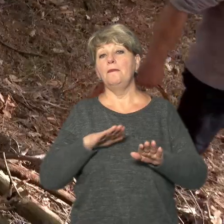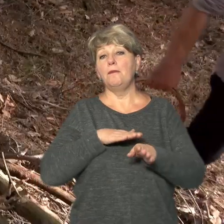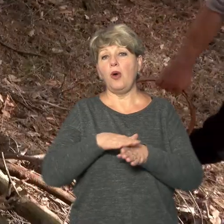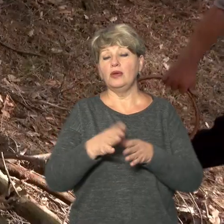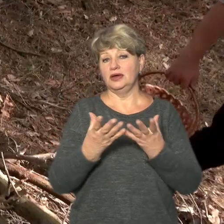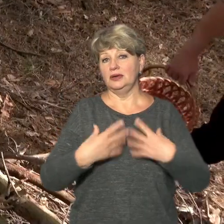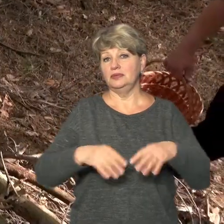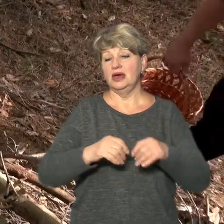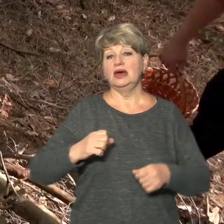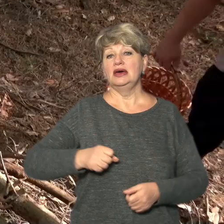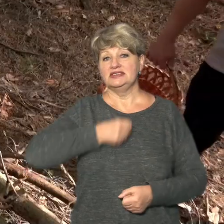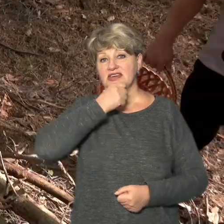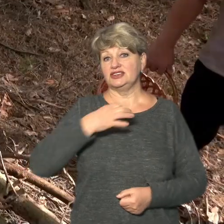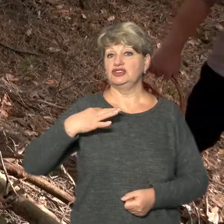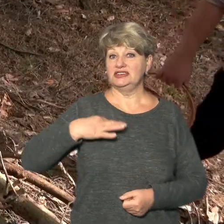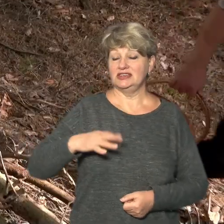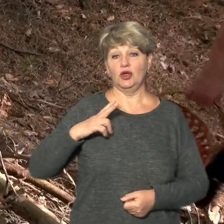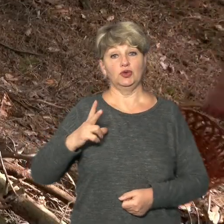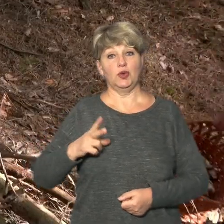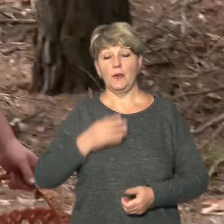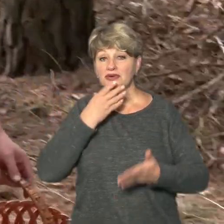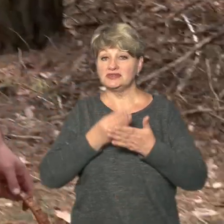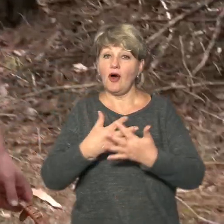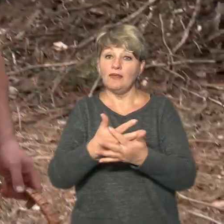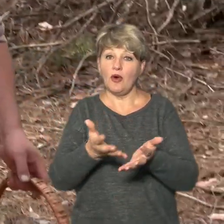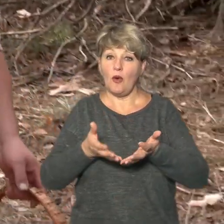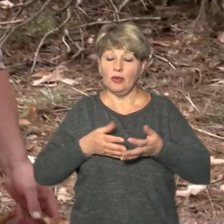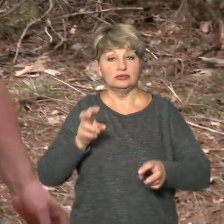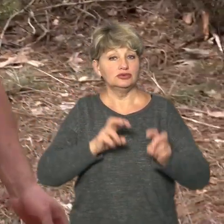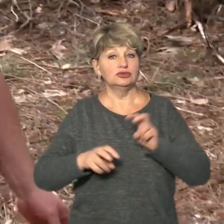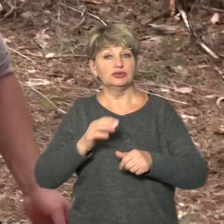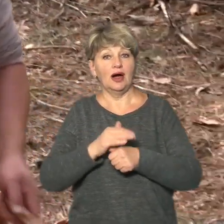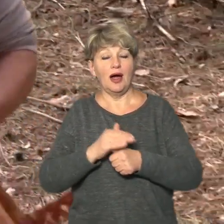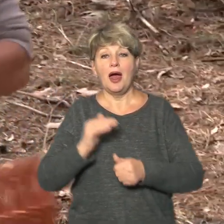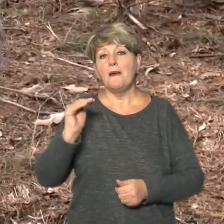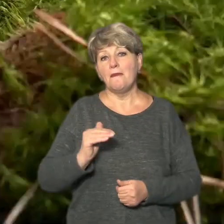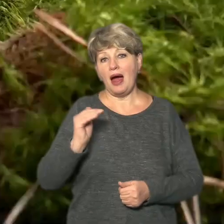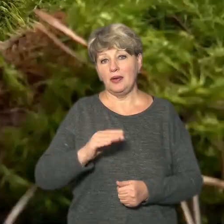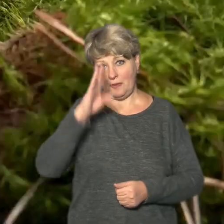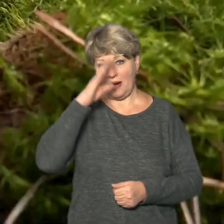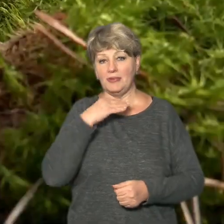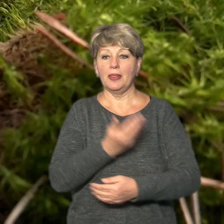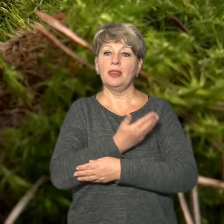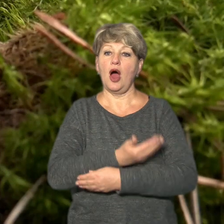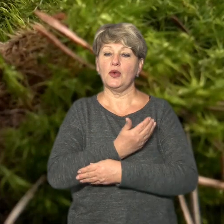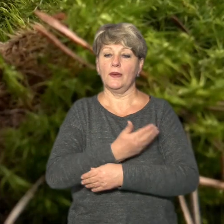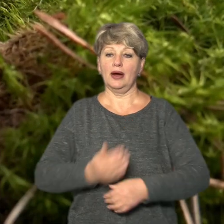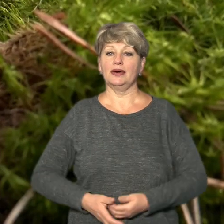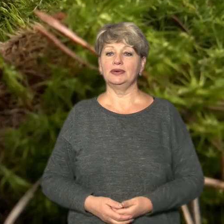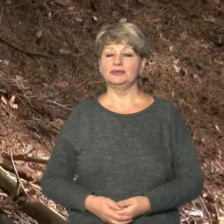старший син та донька з власними кошиками вишиковують гриби найменший поки що у тата на руках